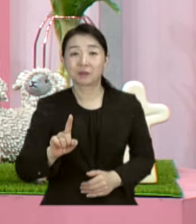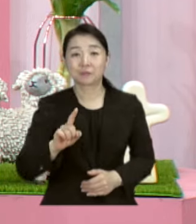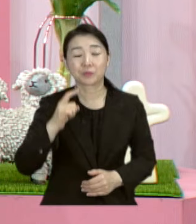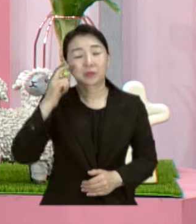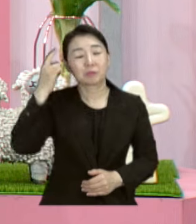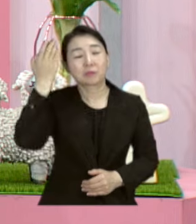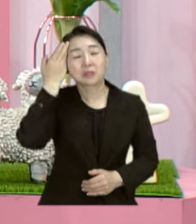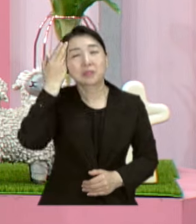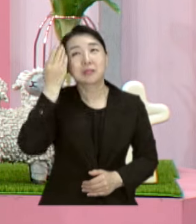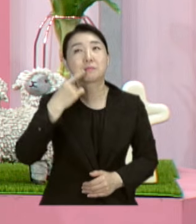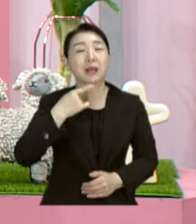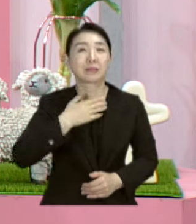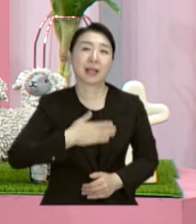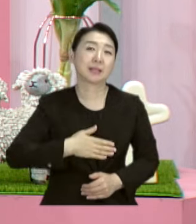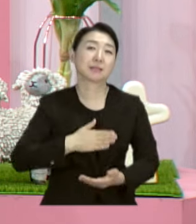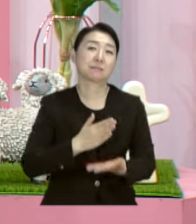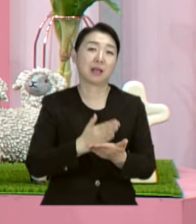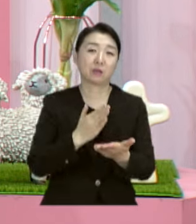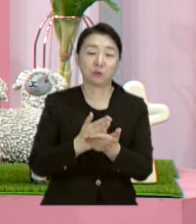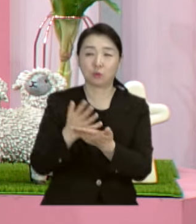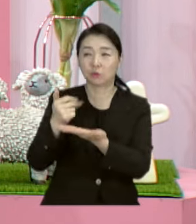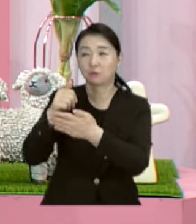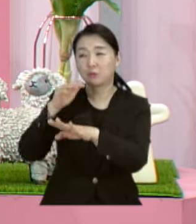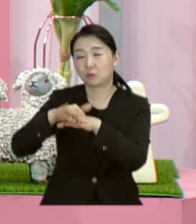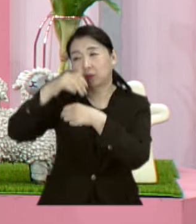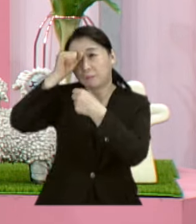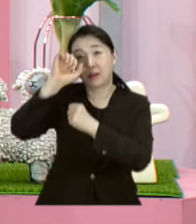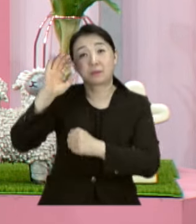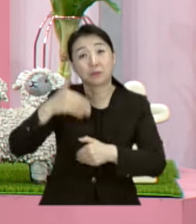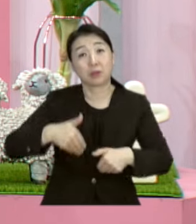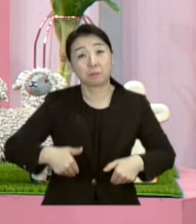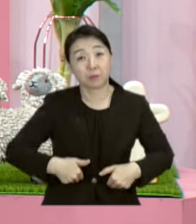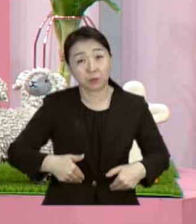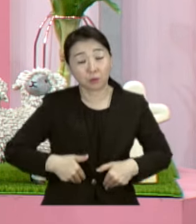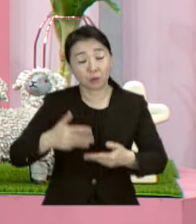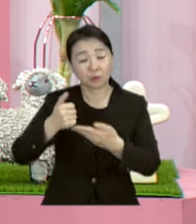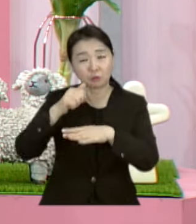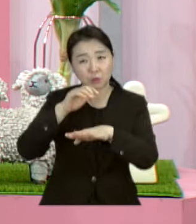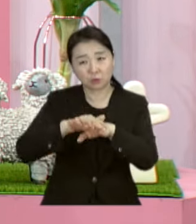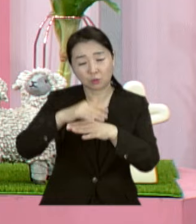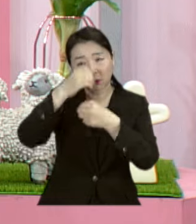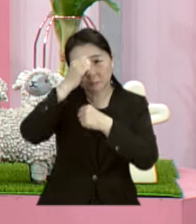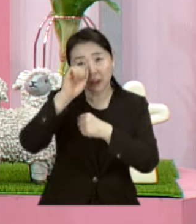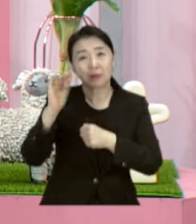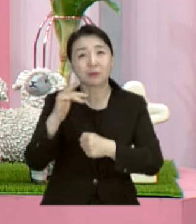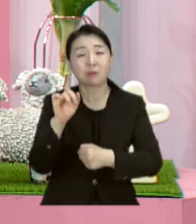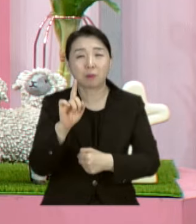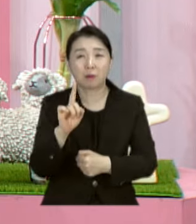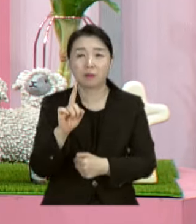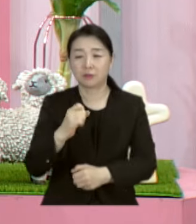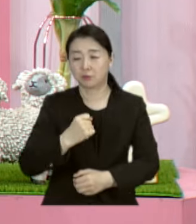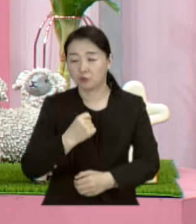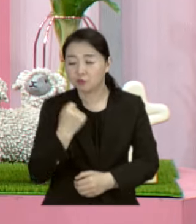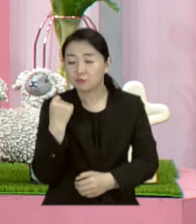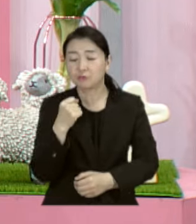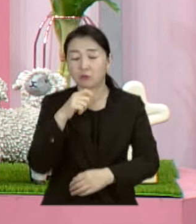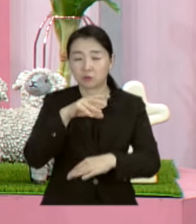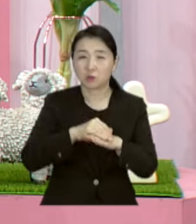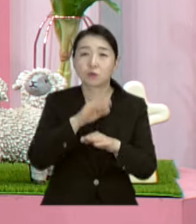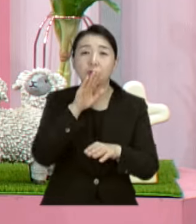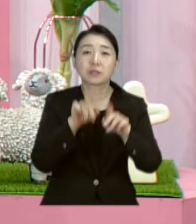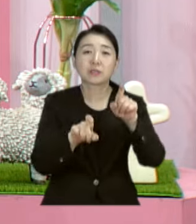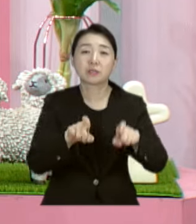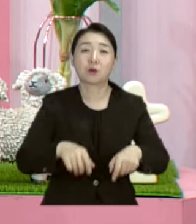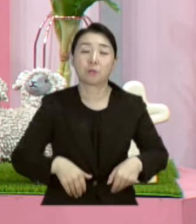맺는다. 네. 그래서 저는 우리 교우들에게도 머리로만 하는 게 아니라 주님의 손과 발이 되자.